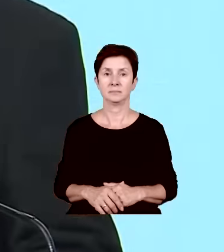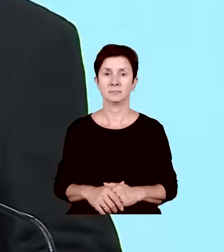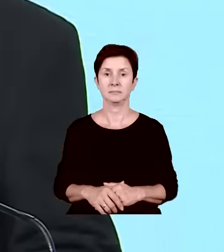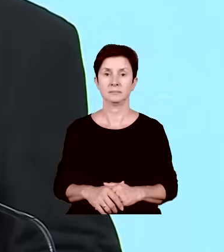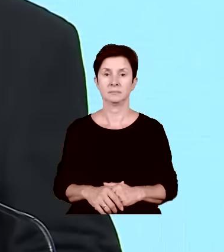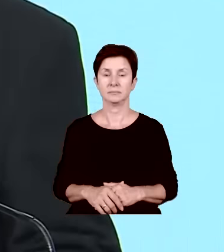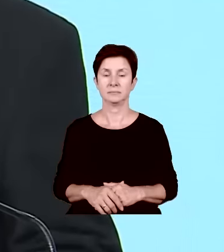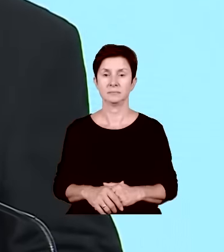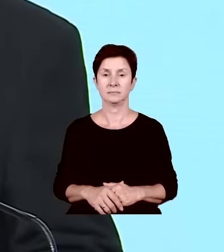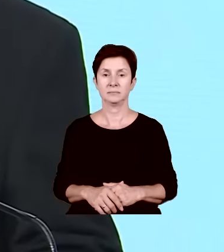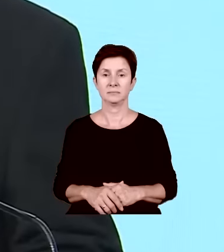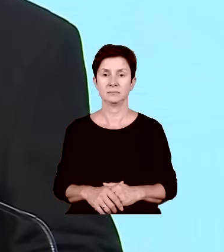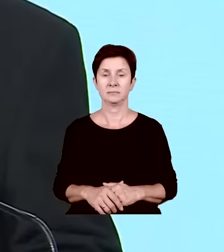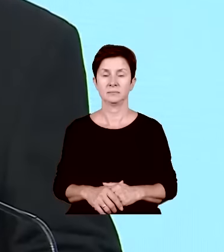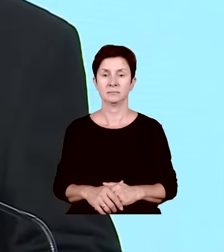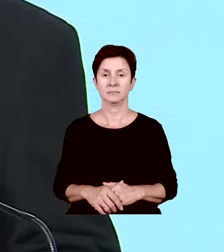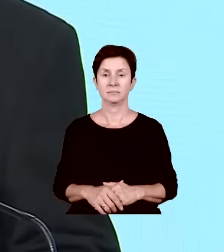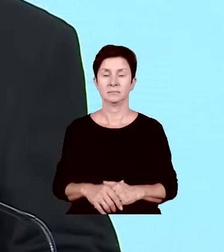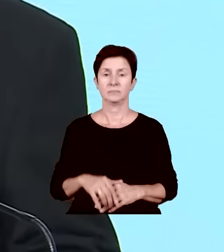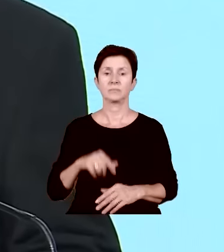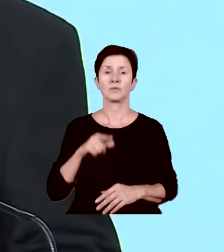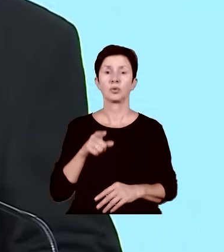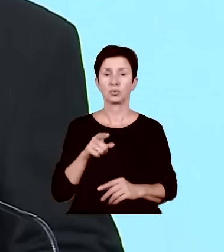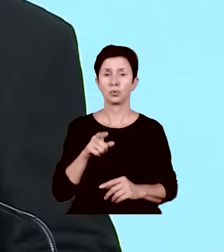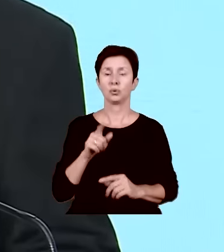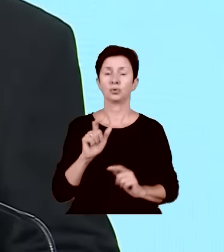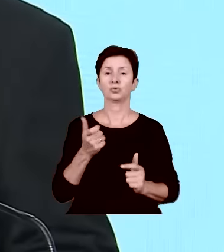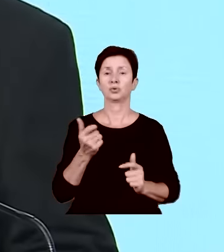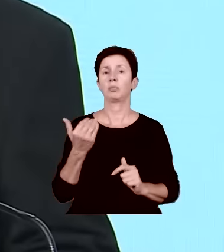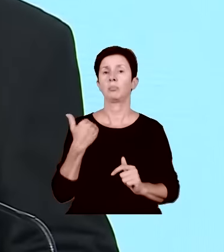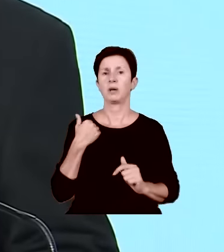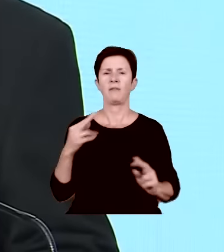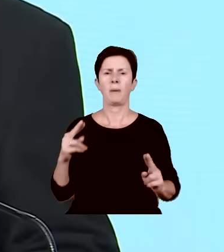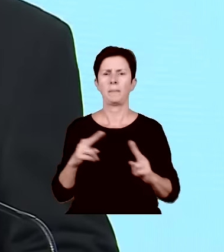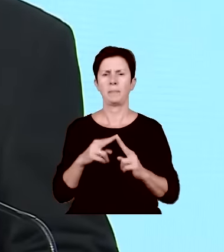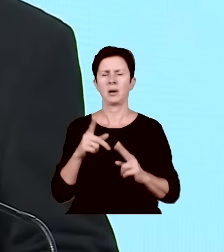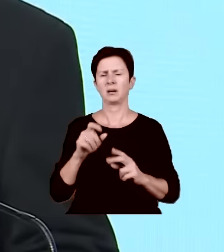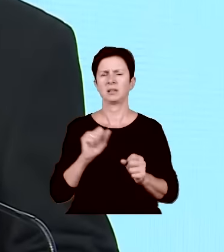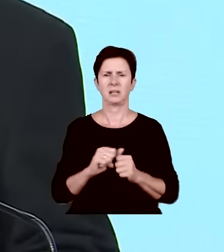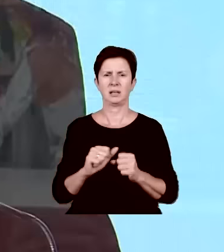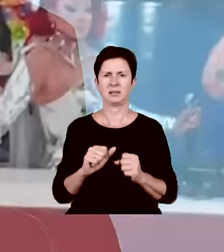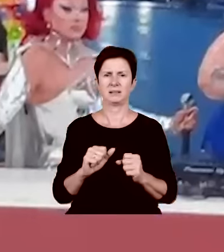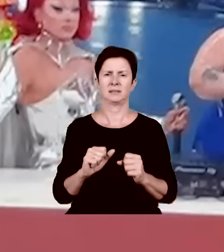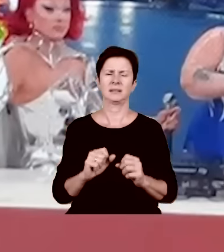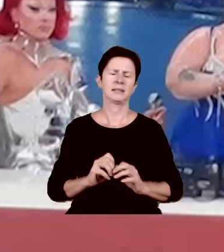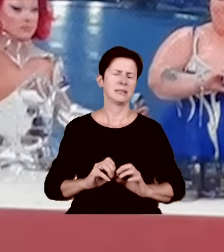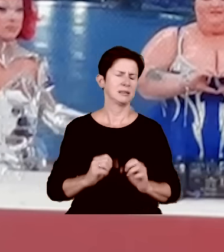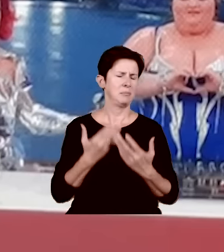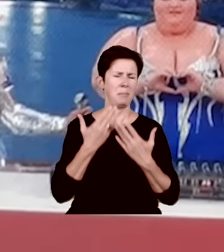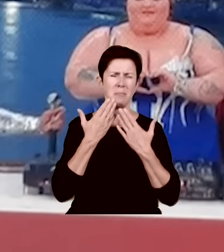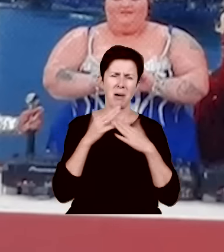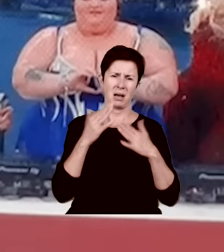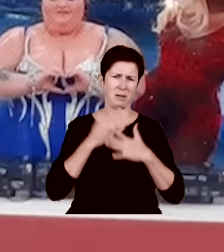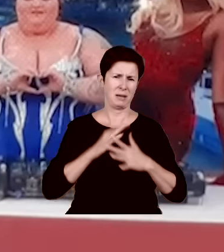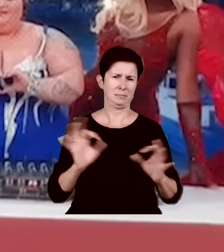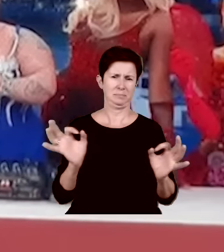To, co stało się w Paryżu, jest, no niebywałem wręcz, skandalem. Jednocześnie jest